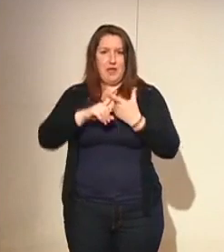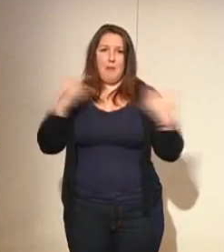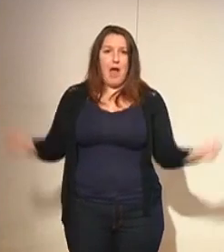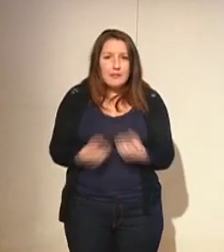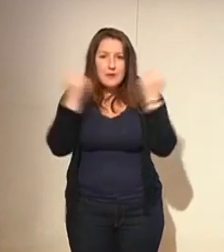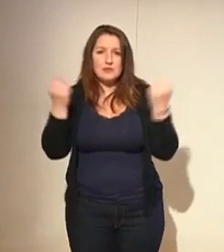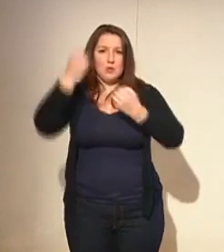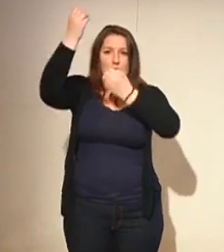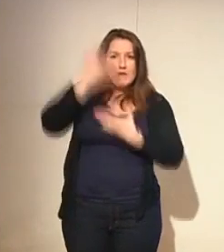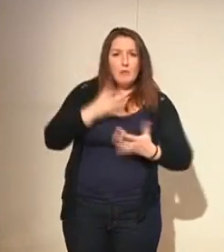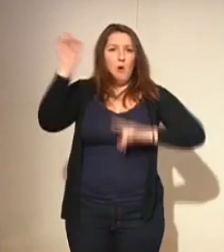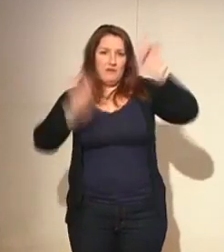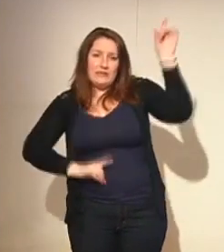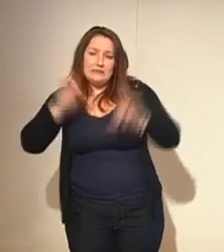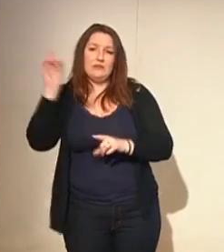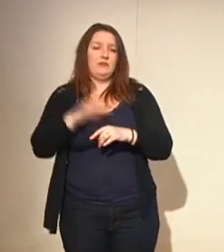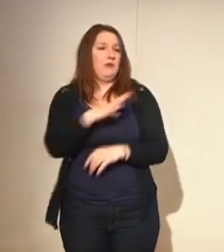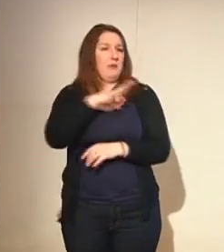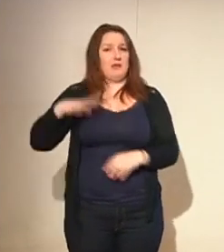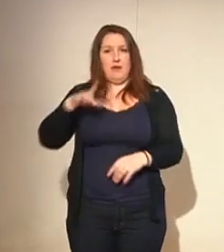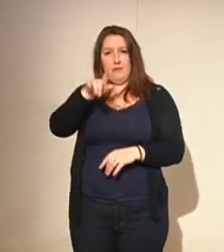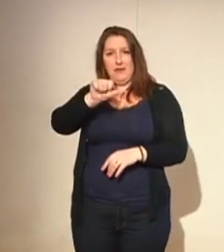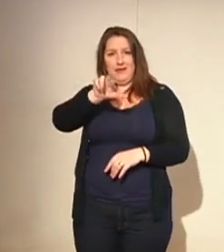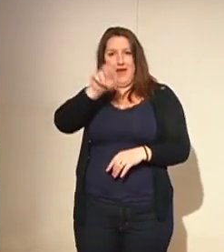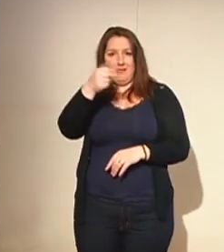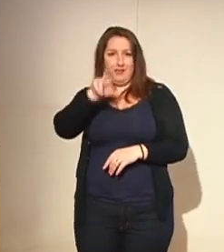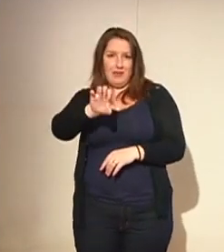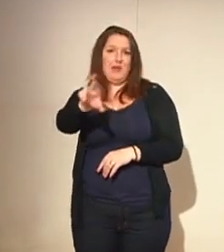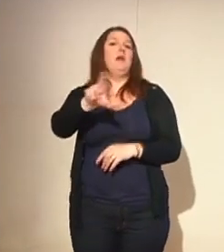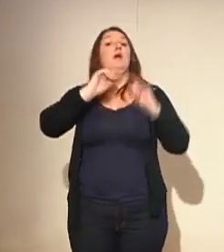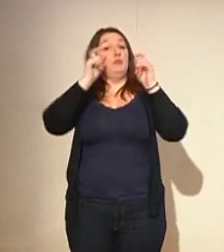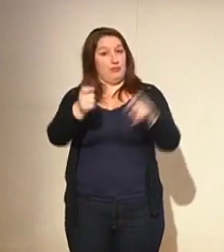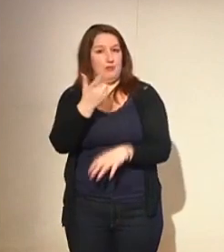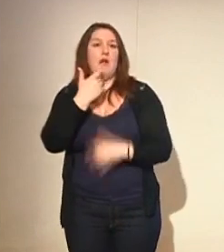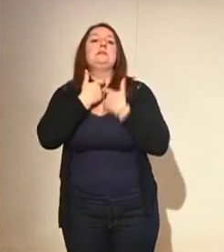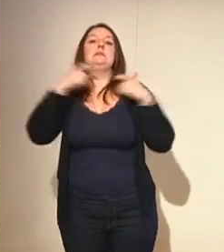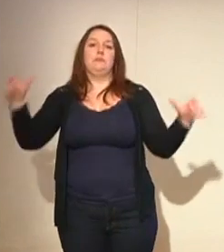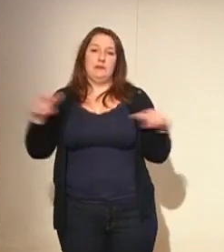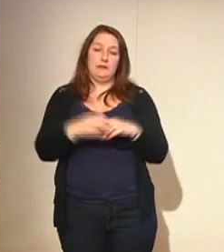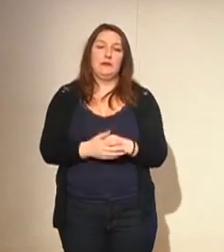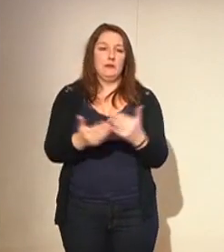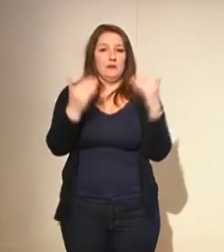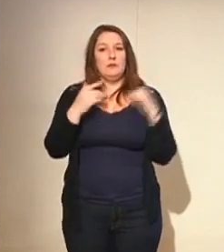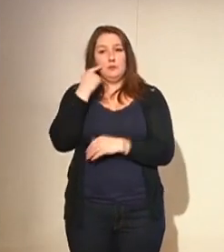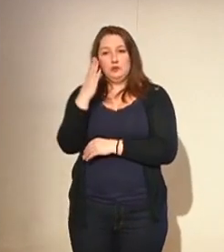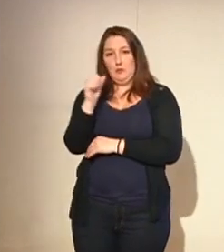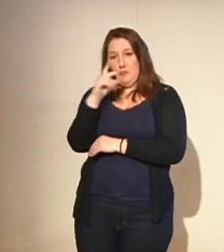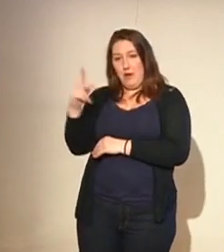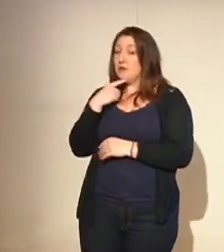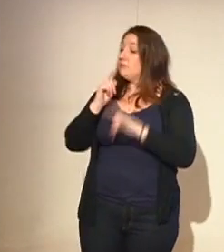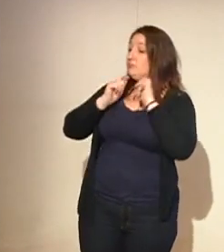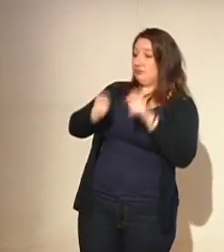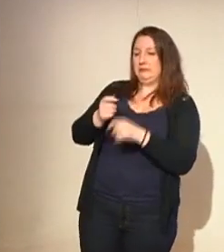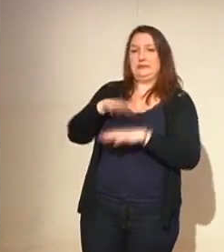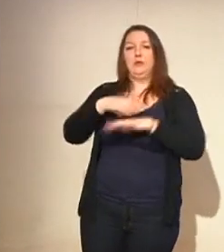festif Christine Garnier délégué à l'accessibilité Antoine Bach donc je l'ai dit au secteur 2